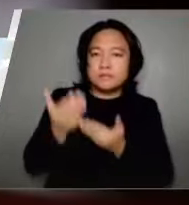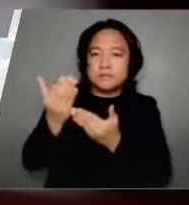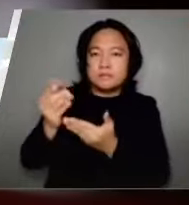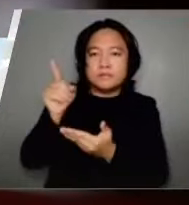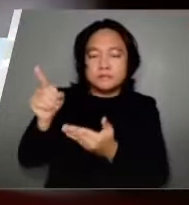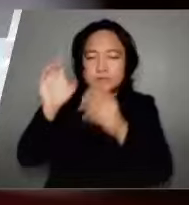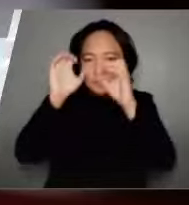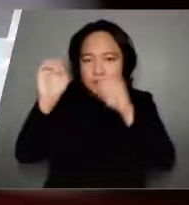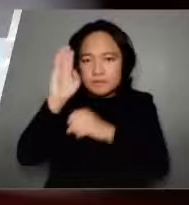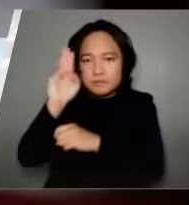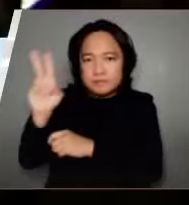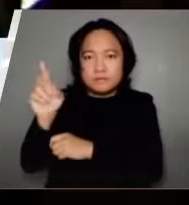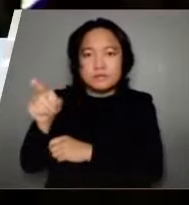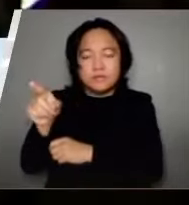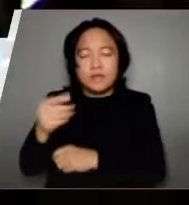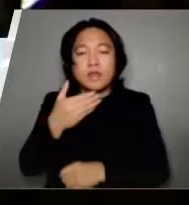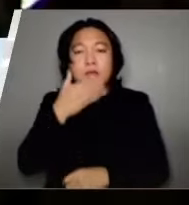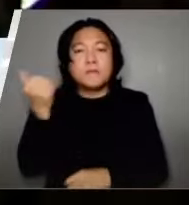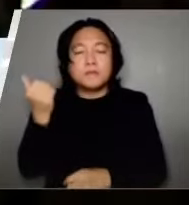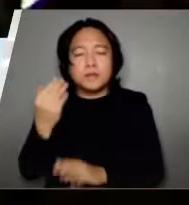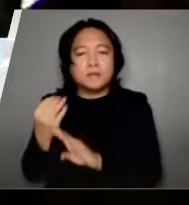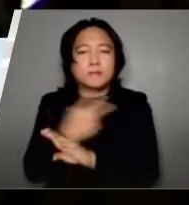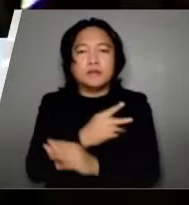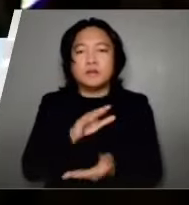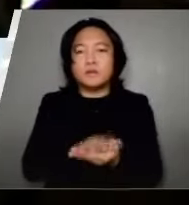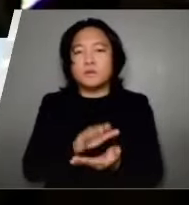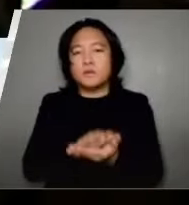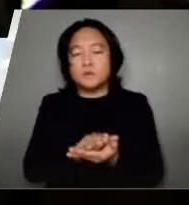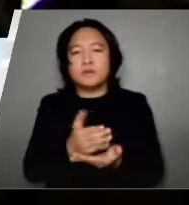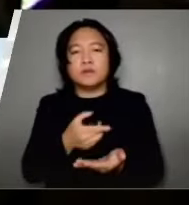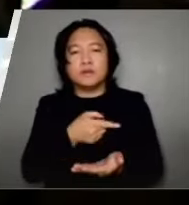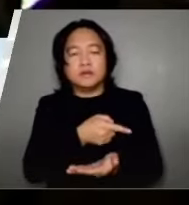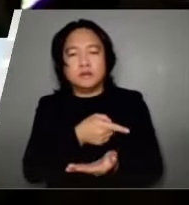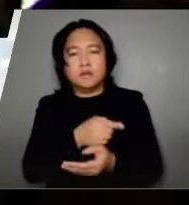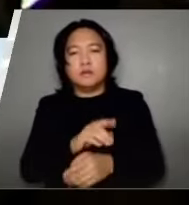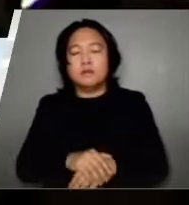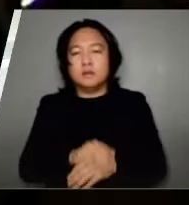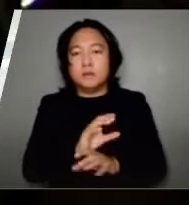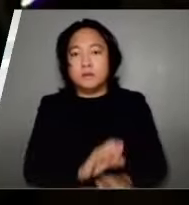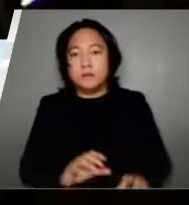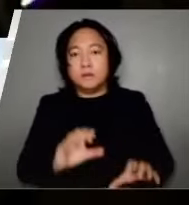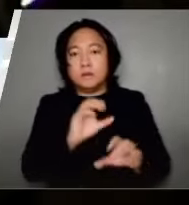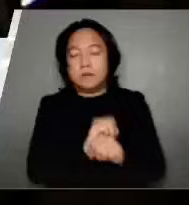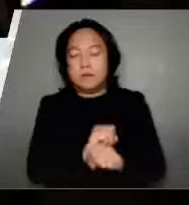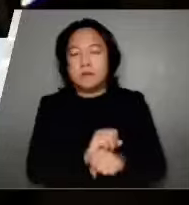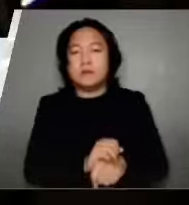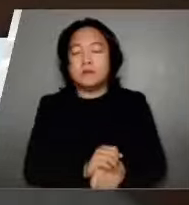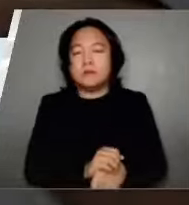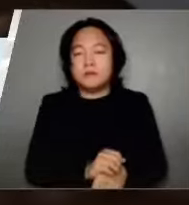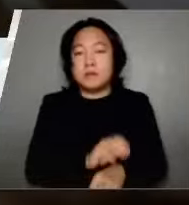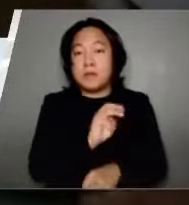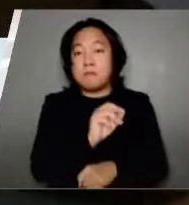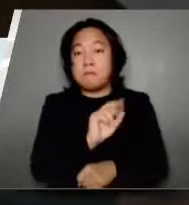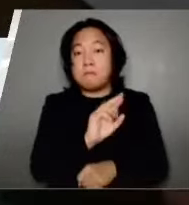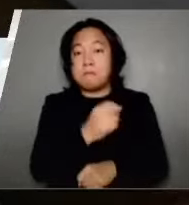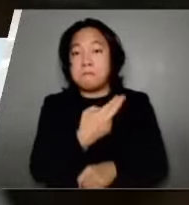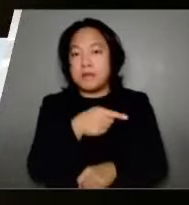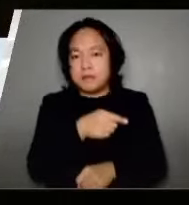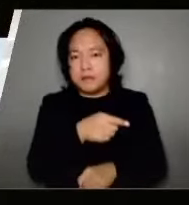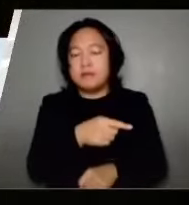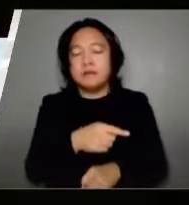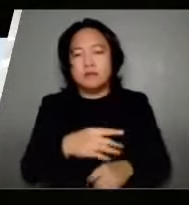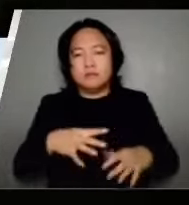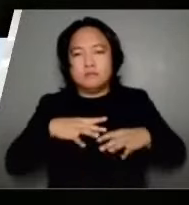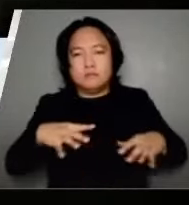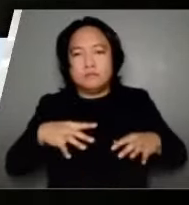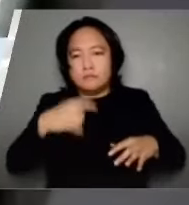pagbabalik sa dating school year dahil siya ang may kapangyarihang magdesisyon yan. Sa bagong plano, kukulangin ng 15 araw ang pasok